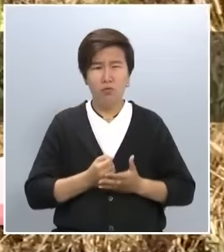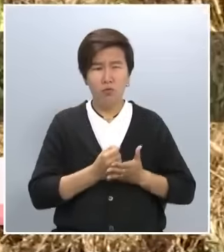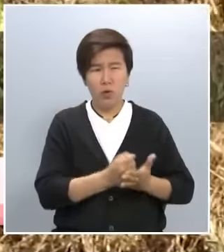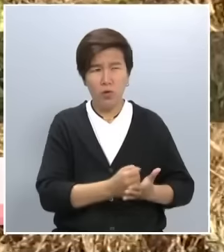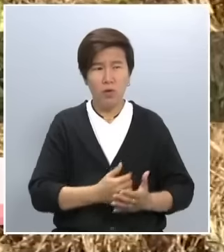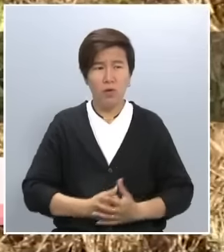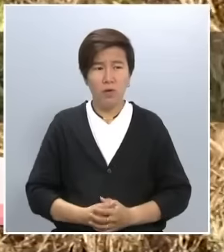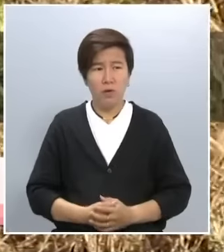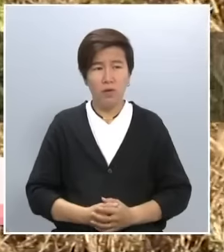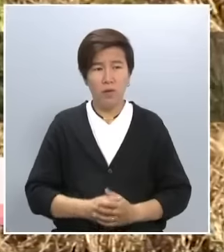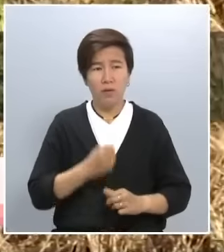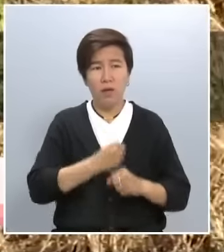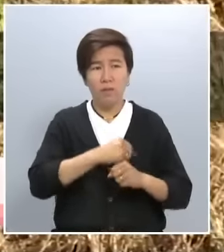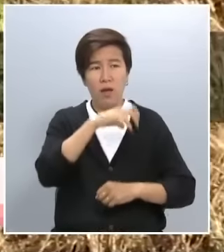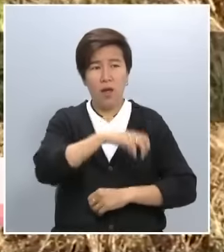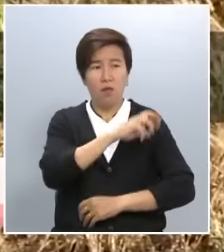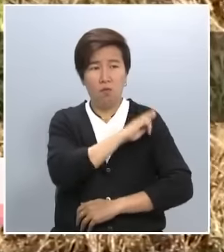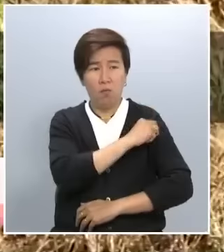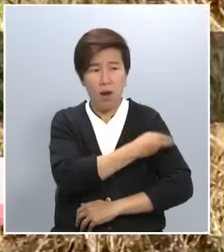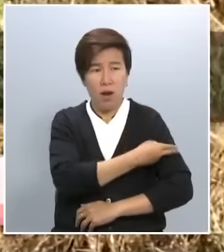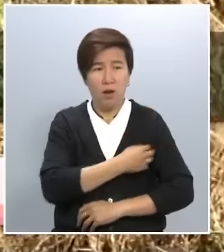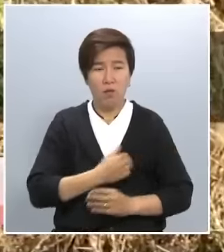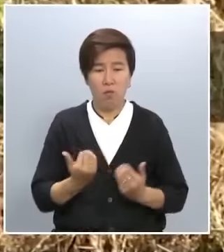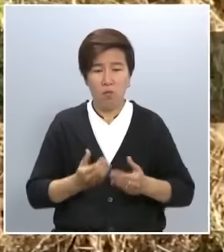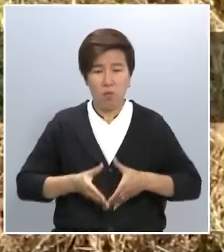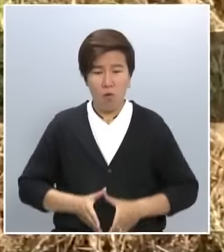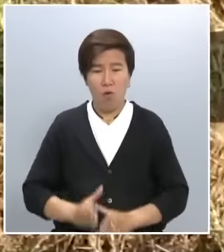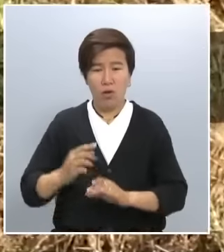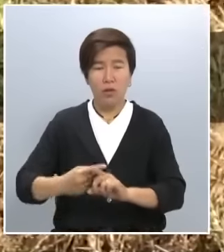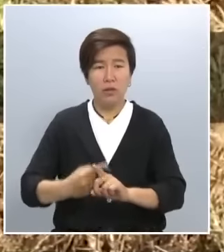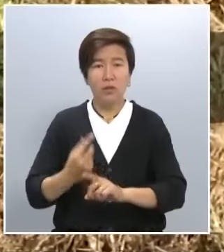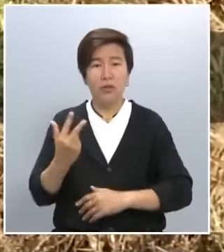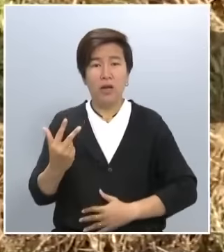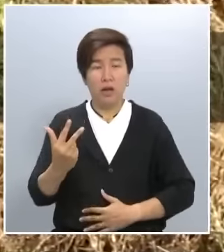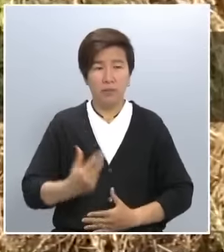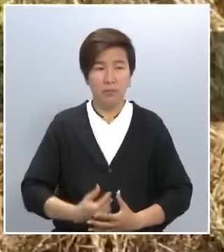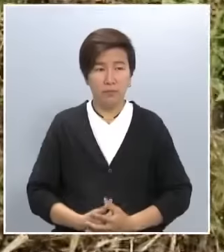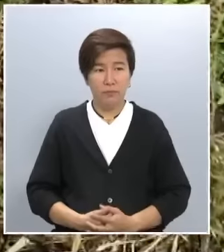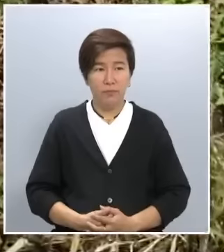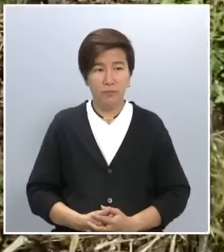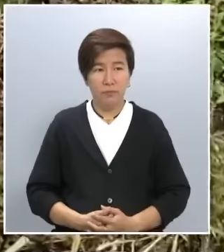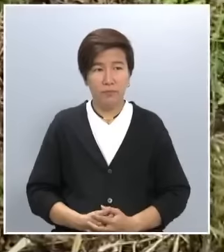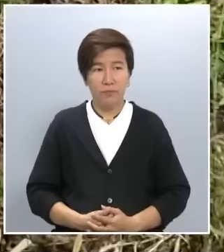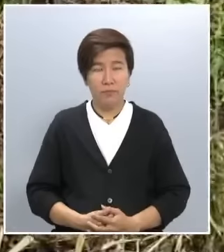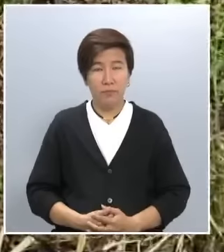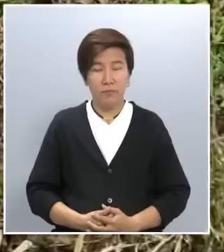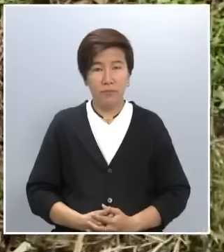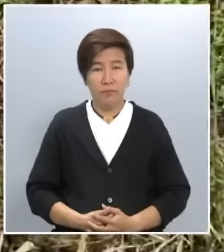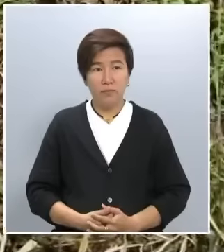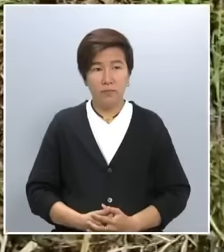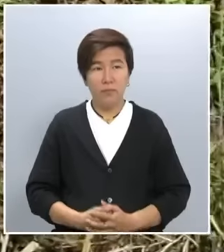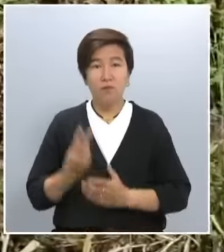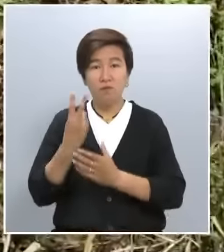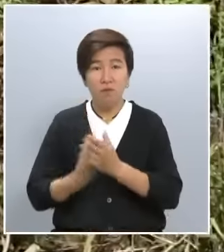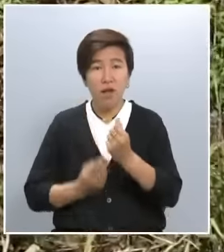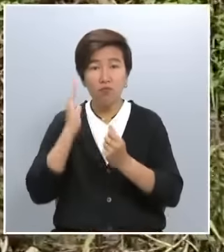องย่างหนูเฮ็ดงานอยู่โรงพยาบาลลูกหนูคลอดได้เพิ่งได้3 เดือนว่าฉันว่า สามีคนเจ็บบอก